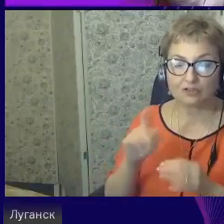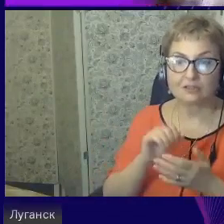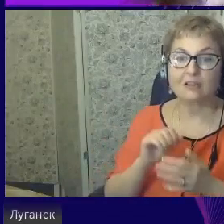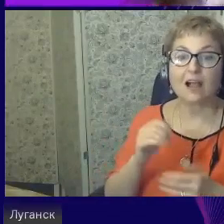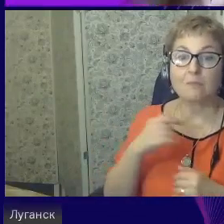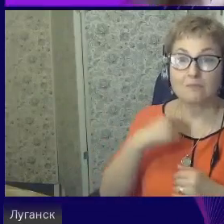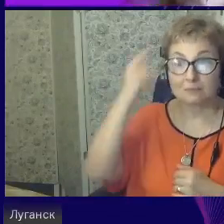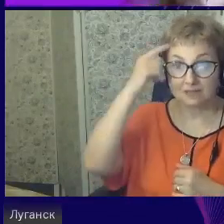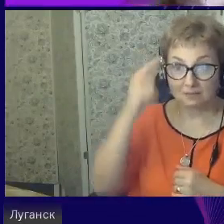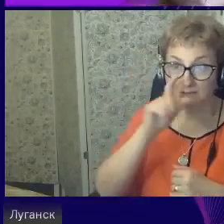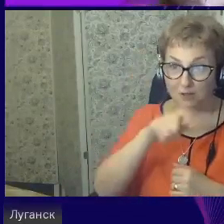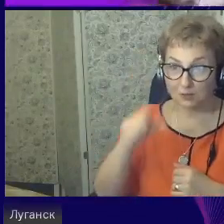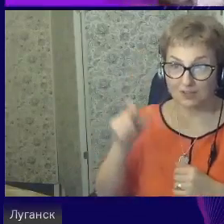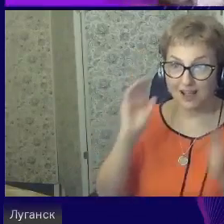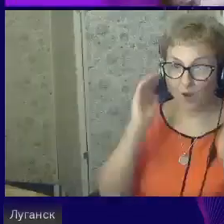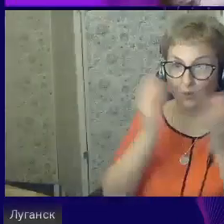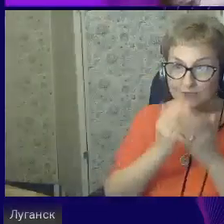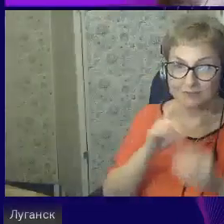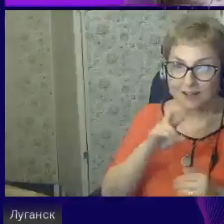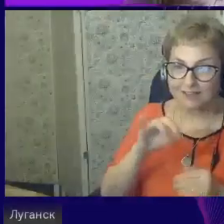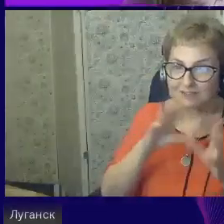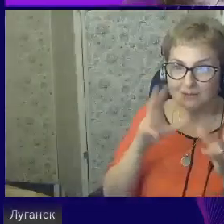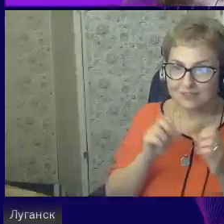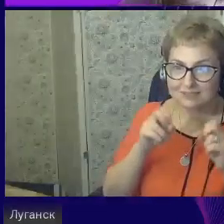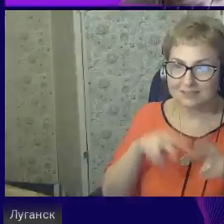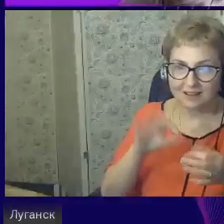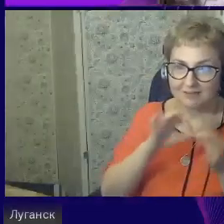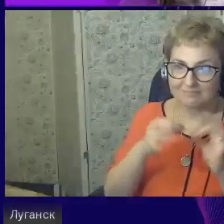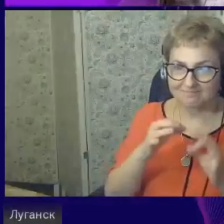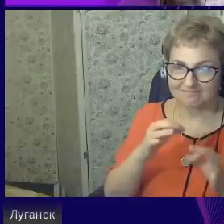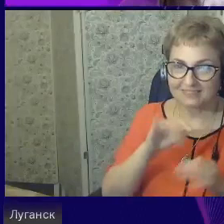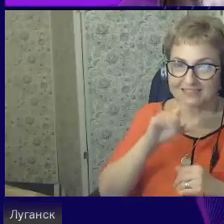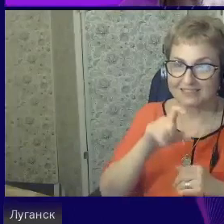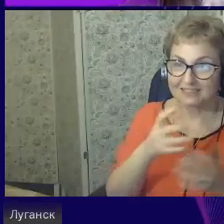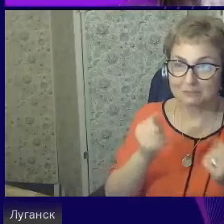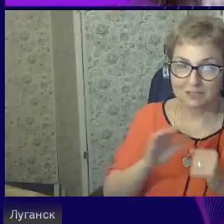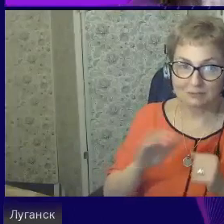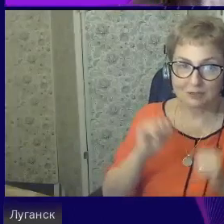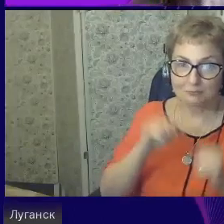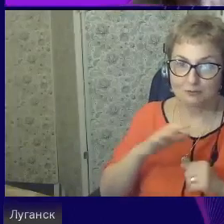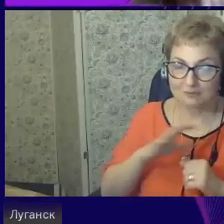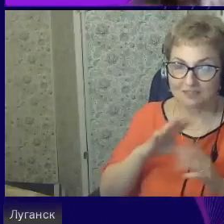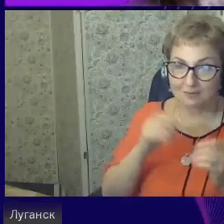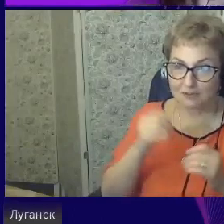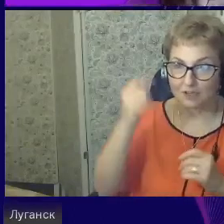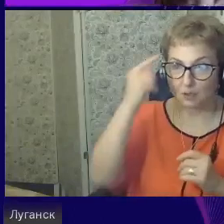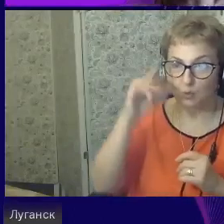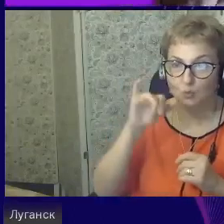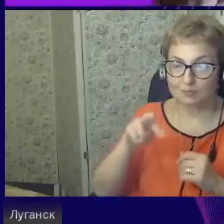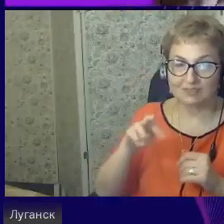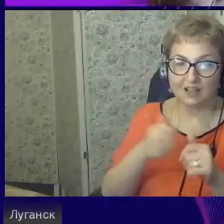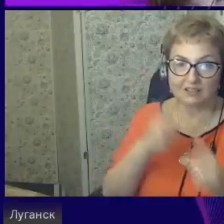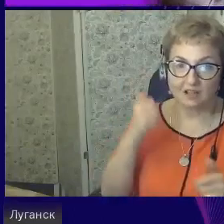аутизмом, вот, они вообще никуда, специальные олимпиады их зачастую не принимают, потому что может не быть умственной отсталости, а паралимпиады